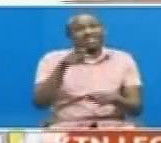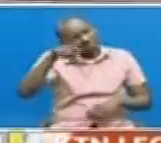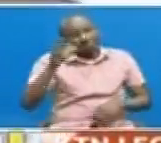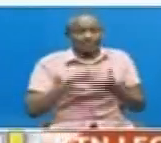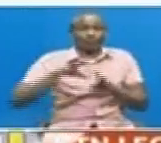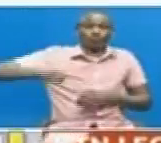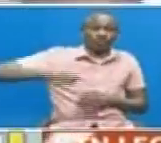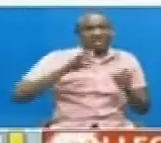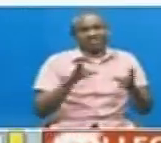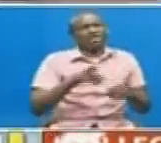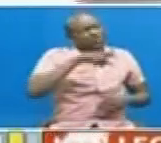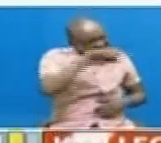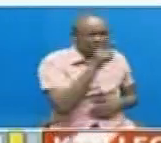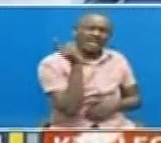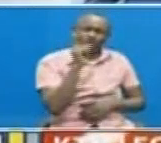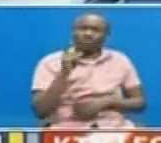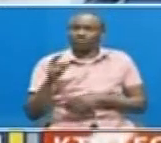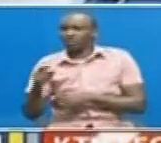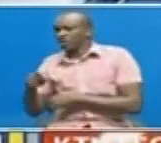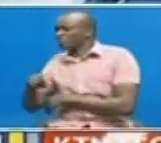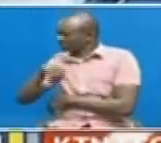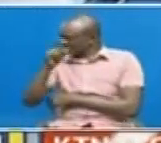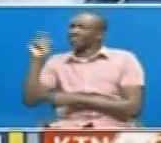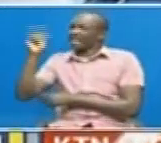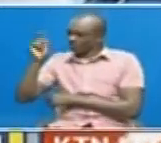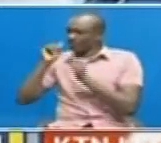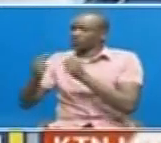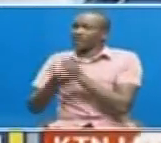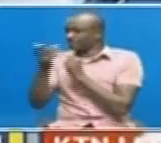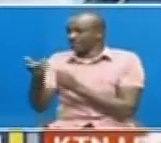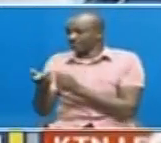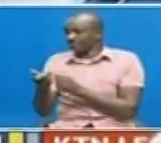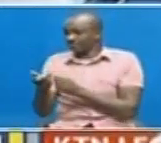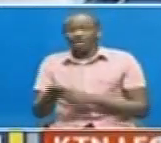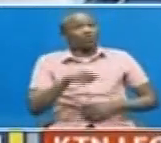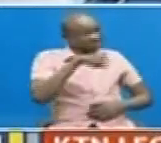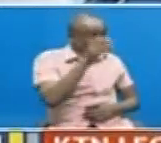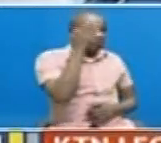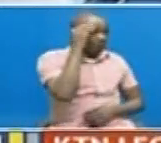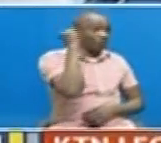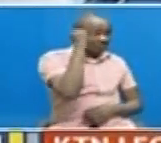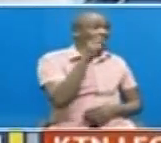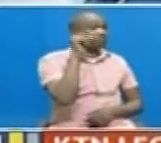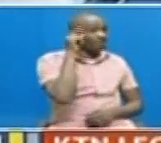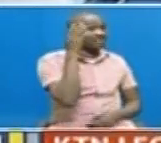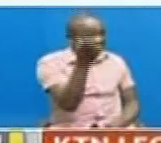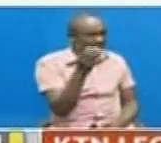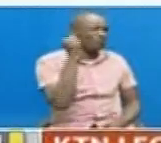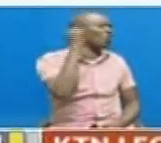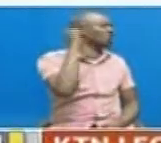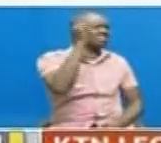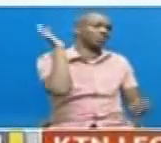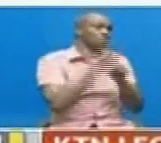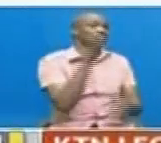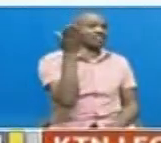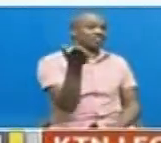watu wa lakini ndio nyinyi mbona mko Nairobi mwashike mkono? Mbona hamwashiki mkono nzima? Mimi nakwambia siasa za Mombasa liziweka kando kidogo kwa sababu kuna siasa sana.